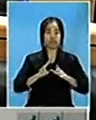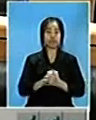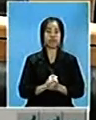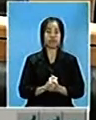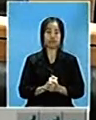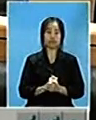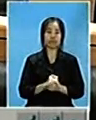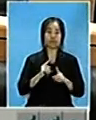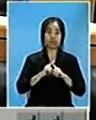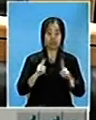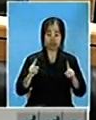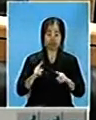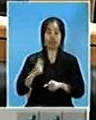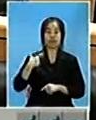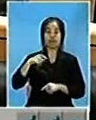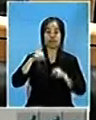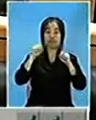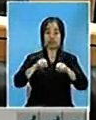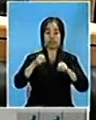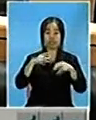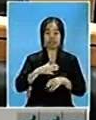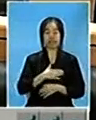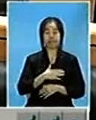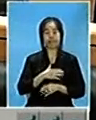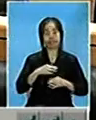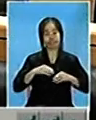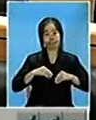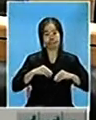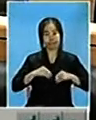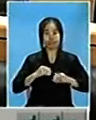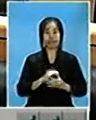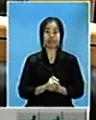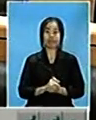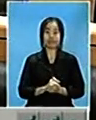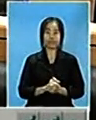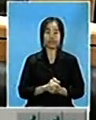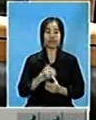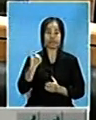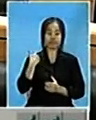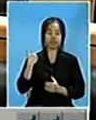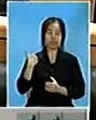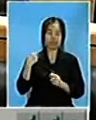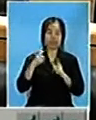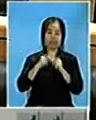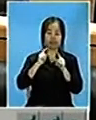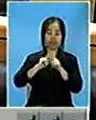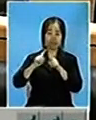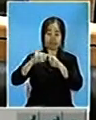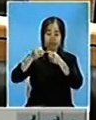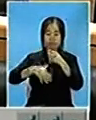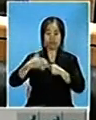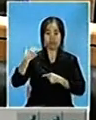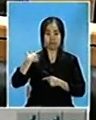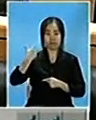ผมไม่เห็นด้วยครับแต่ว่าเมื่อท่านตัดสินแล้วผมก็ยอมรับผมไม่ได้โต้แย้งอะไรก็เลยพยายามบอกว่ามีหลายเรื่องที่ศาลรัฐธรรมนูญตัดสินแล้วผมไ